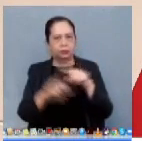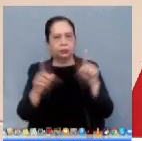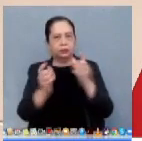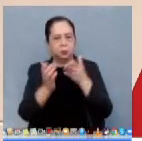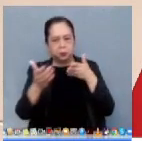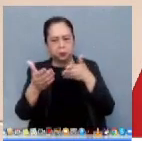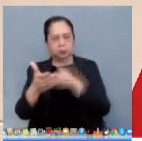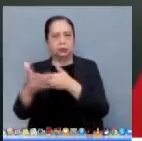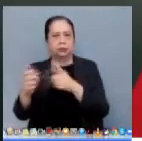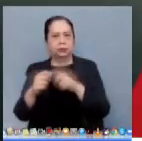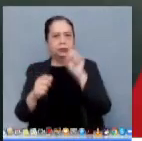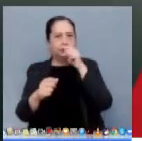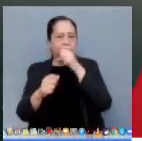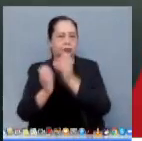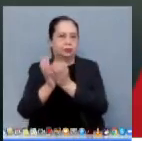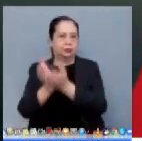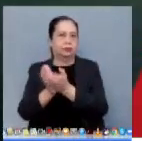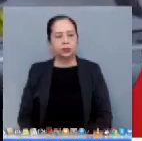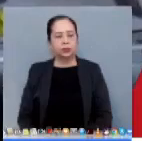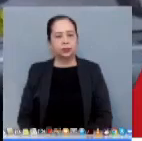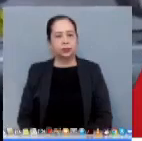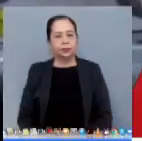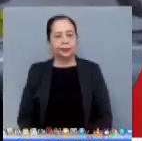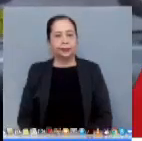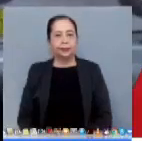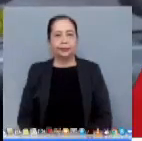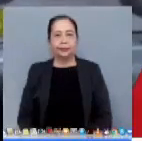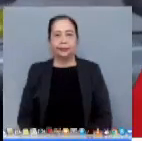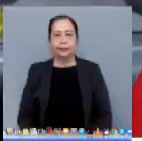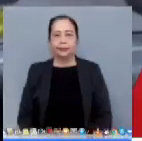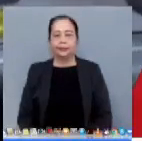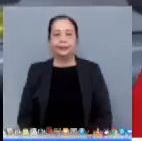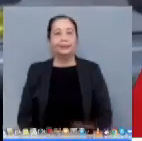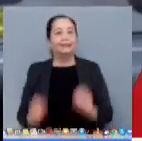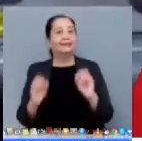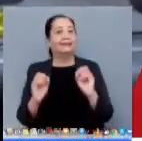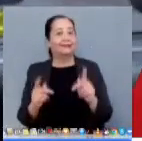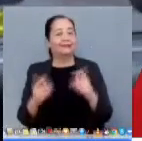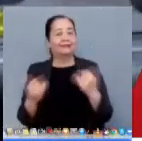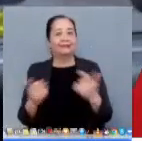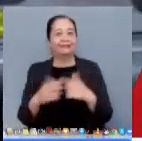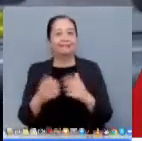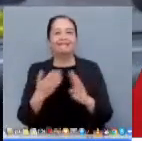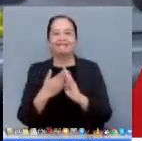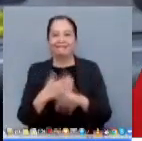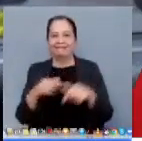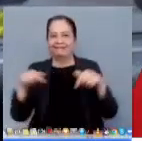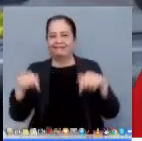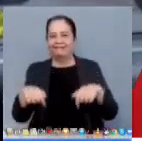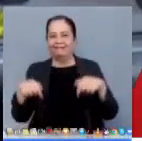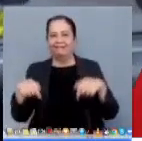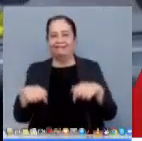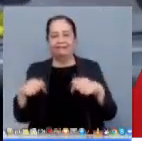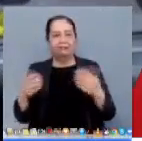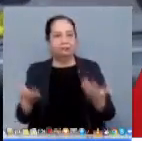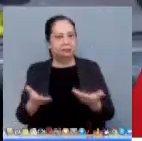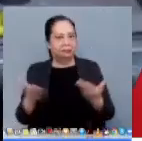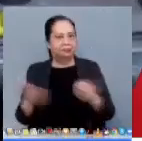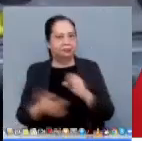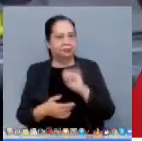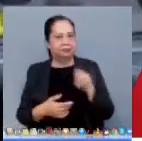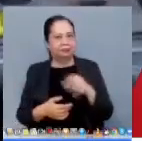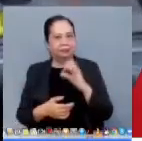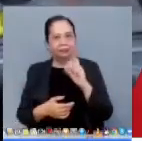Taiwanese vessel ang sinasakyan nilang barko nitong June 8. Alright, ito naman at nagbabalik po tayo ngayon dito naman sa San Juan kung